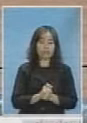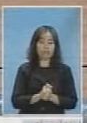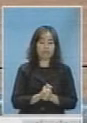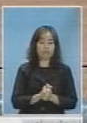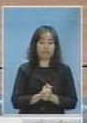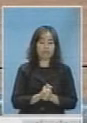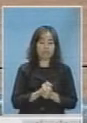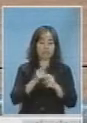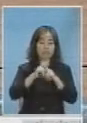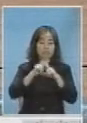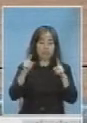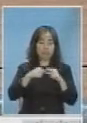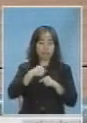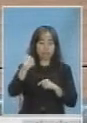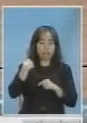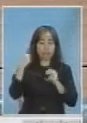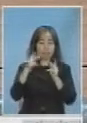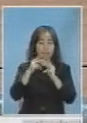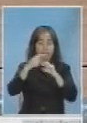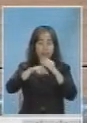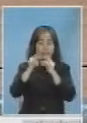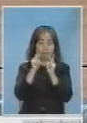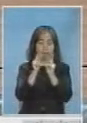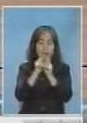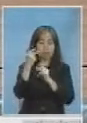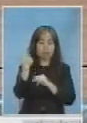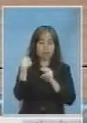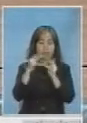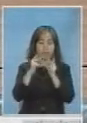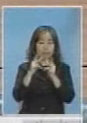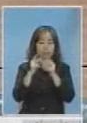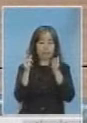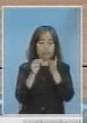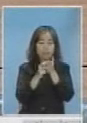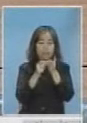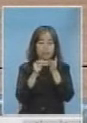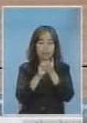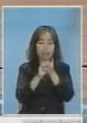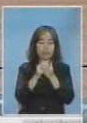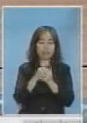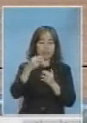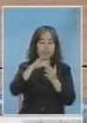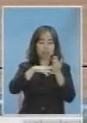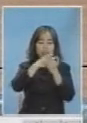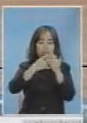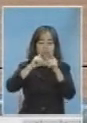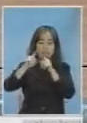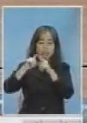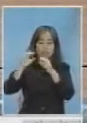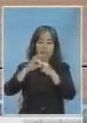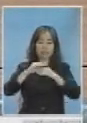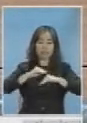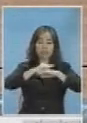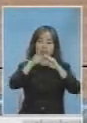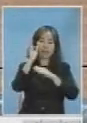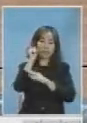เรามีคณะกรรมการชุดหนึ่งชื่อว่าคณะกรรมการกำหนดนโยบายป้องกันปราบปรามการเผยแพร่ข้อมูล